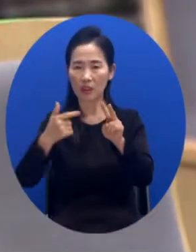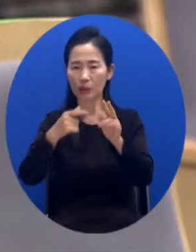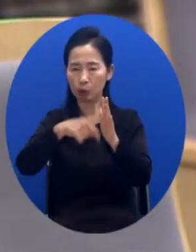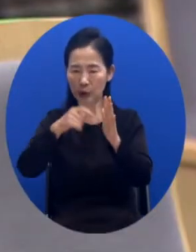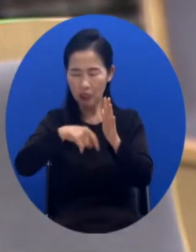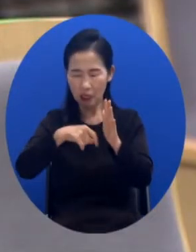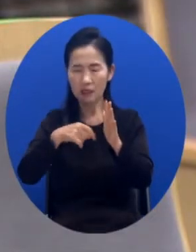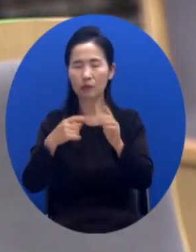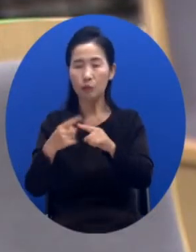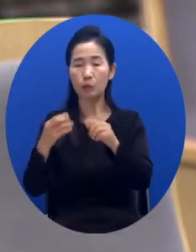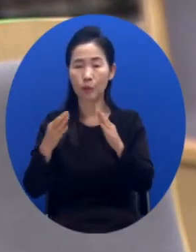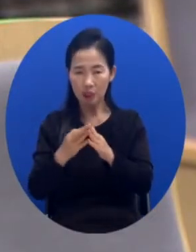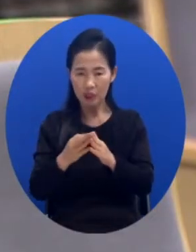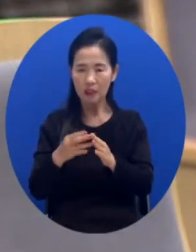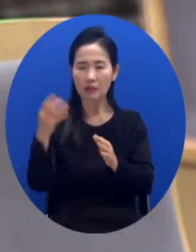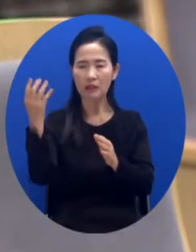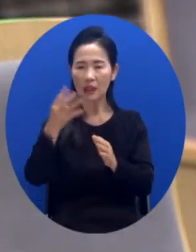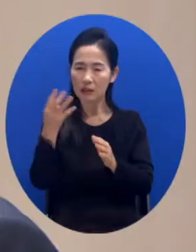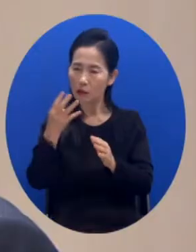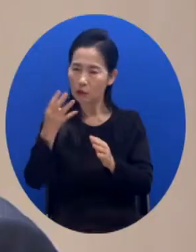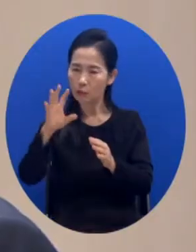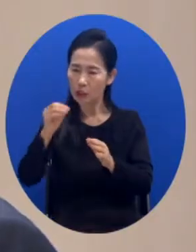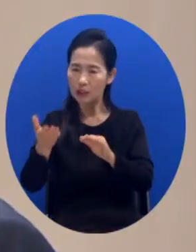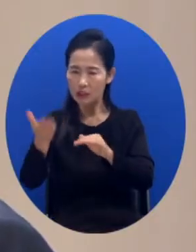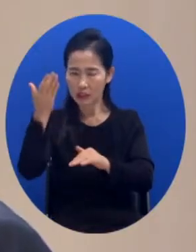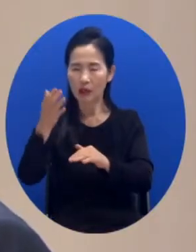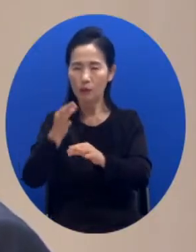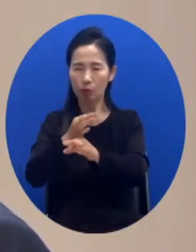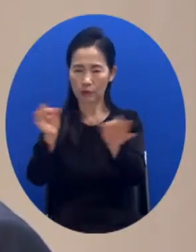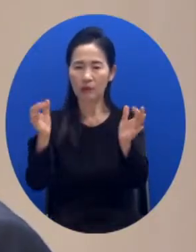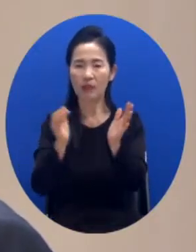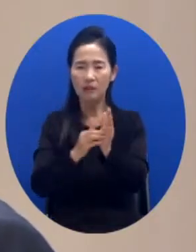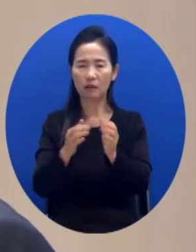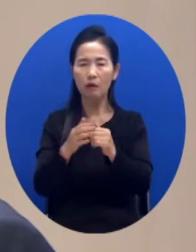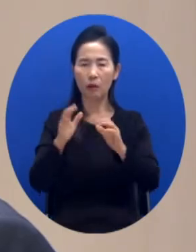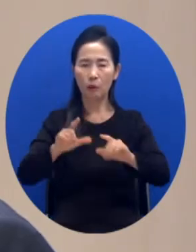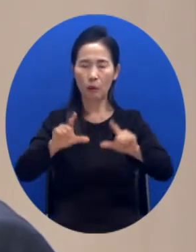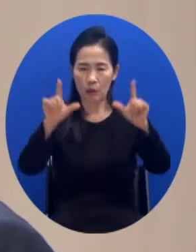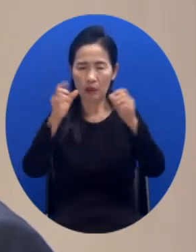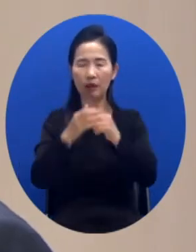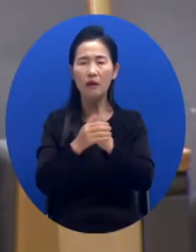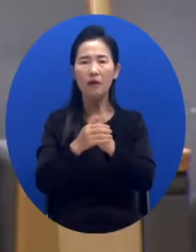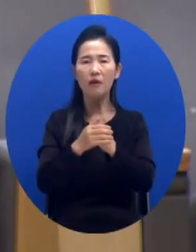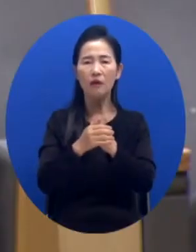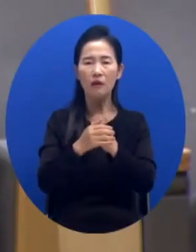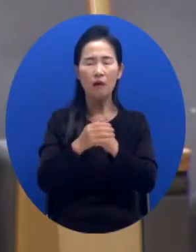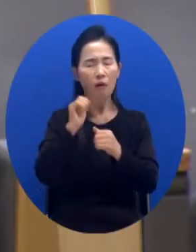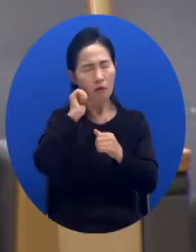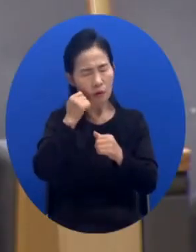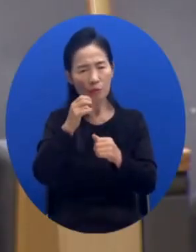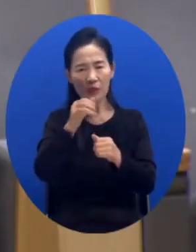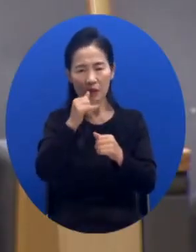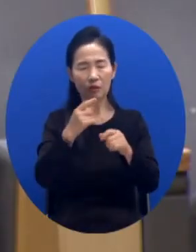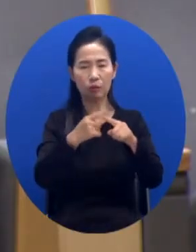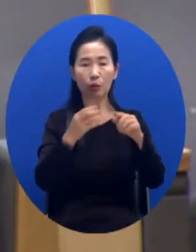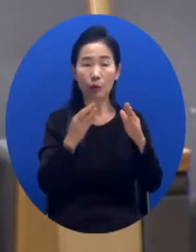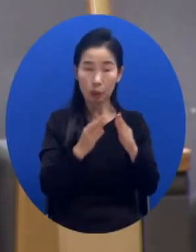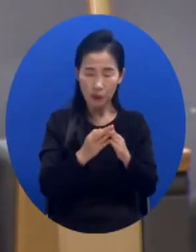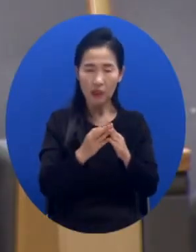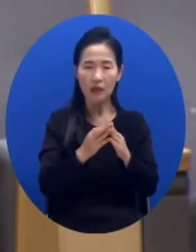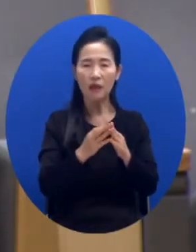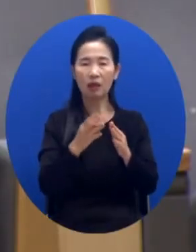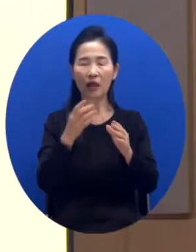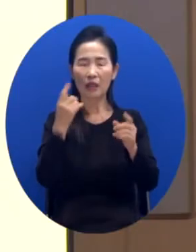4400만 원을 전달했습니다 고신 총의 는 올해 초 코 날 구로 어려움을 겪는 교회들의 1차 재난 긴급